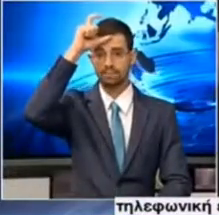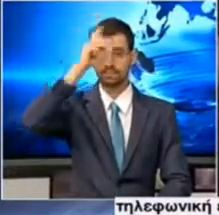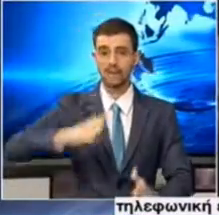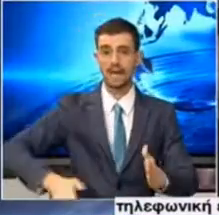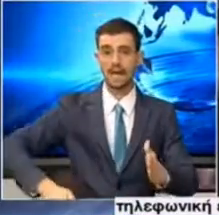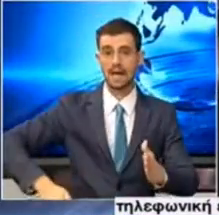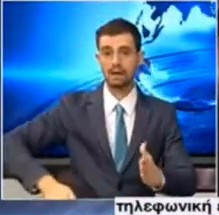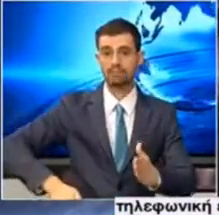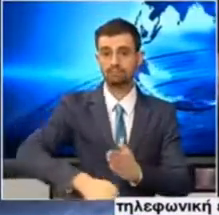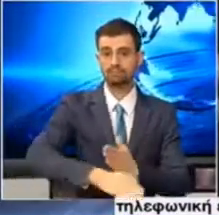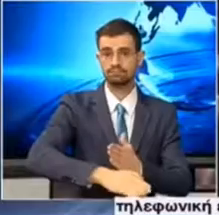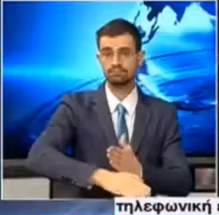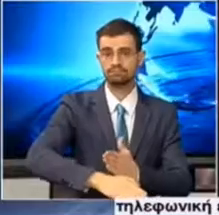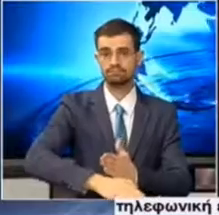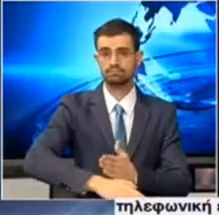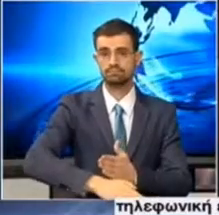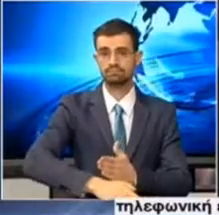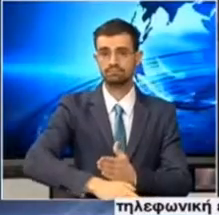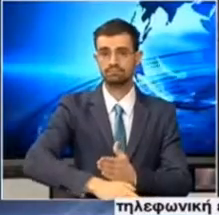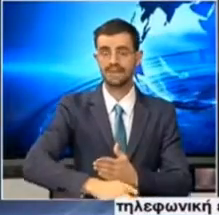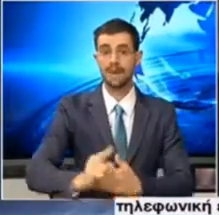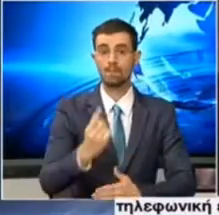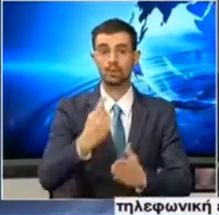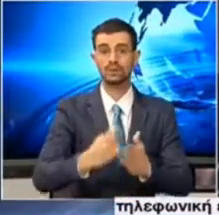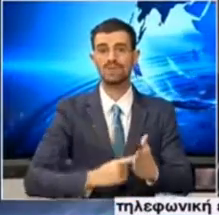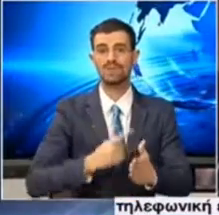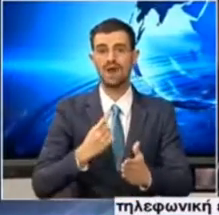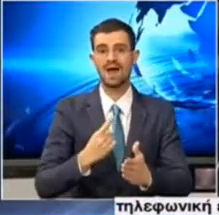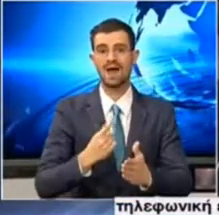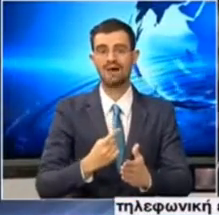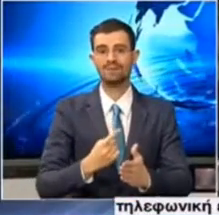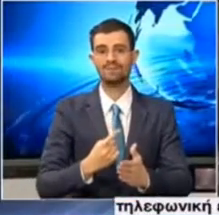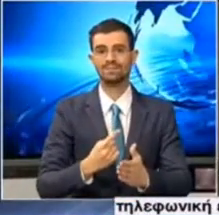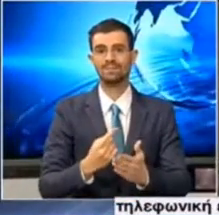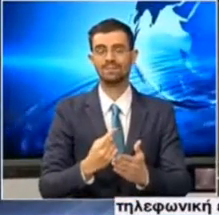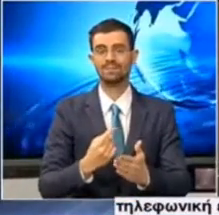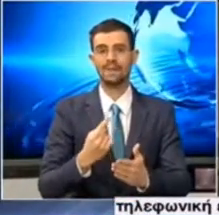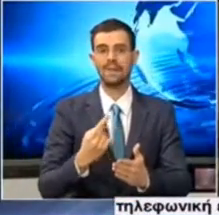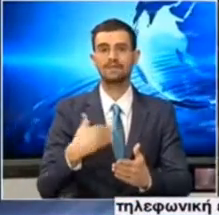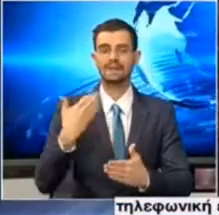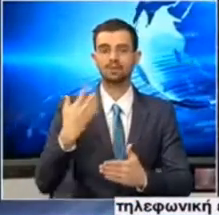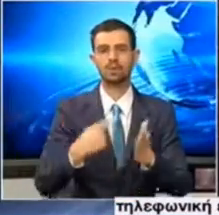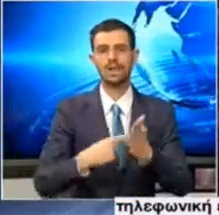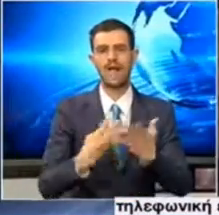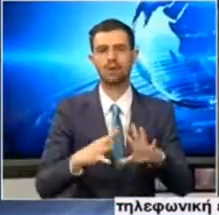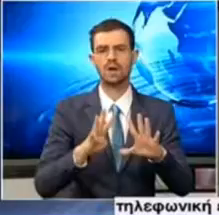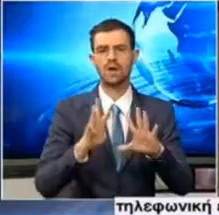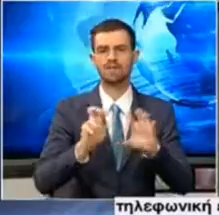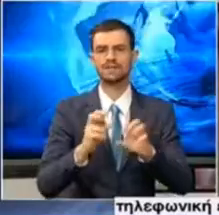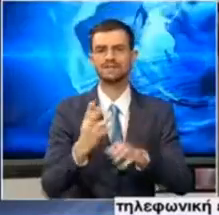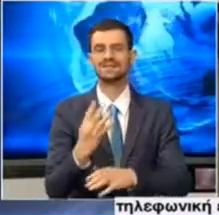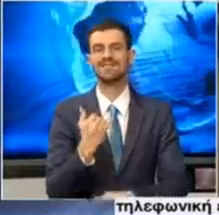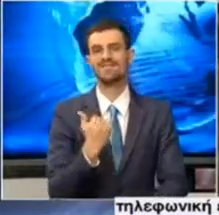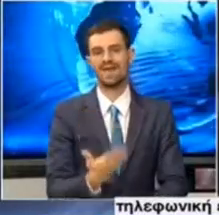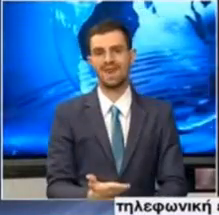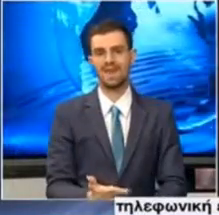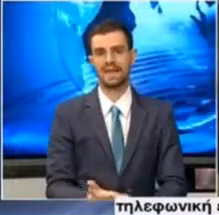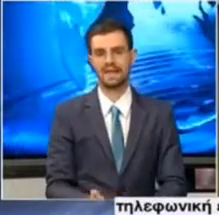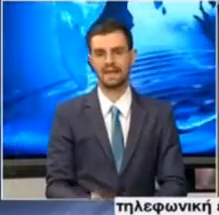πρώτη φορά από το 1974, κάτι που δεν έγινε. Θεωρεί ότι το αποτέλεσμα της διάσκεψης για την Κύπρο δημιουργεί τις